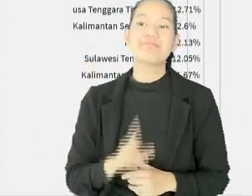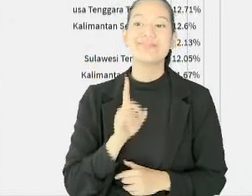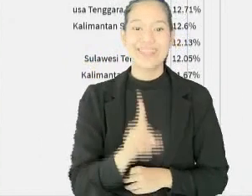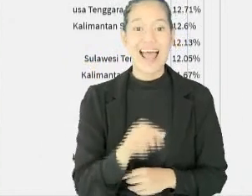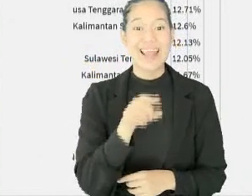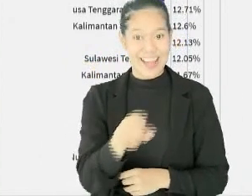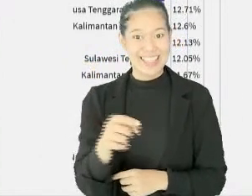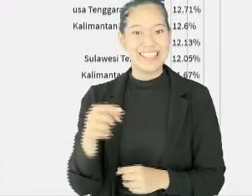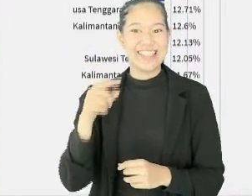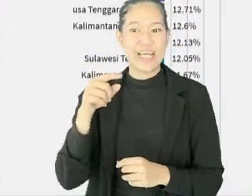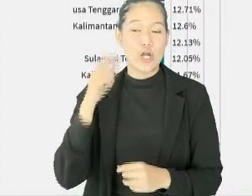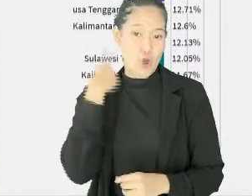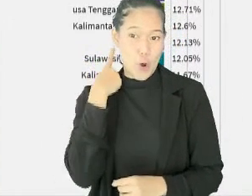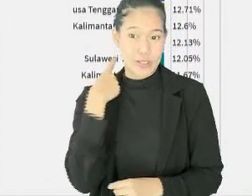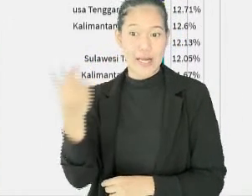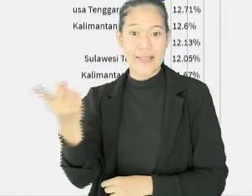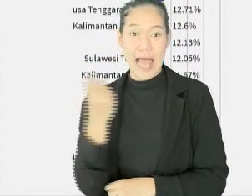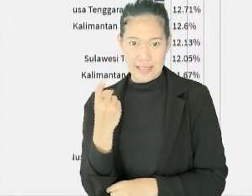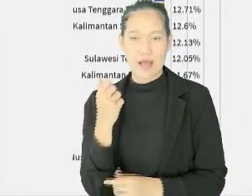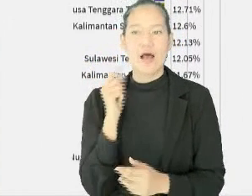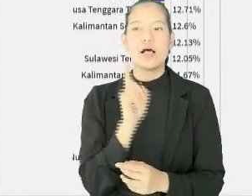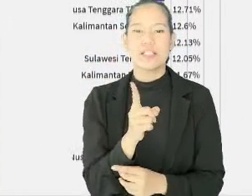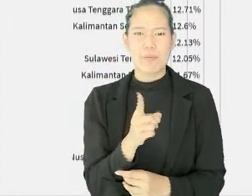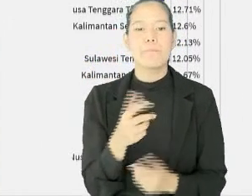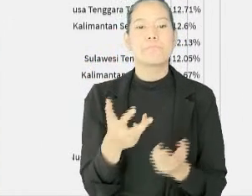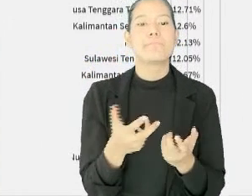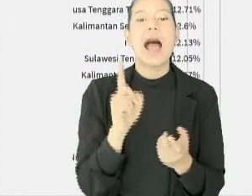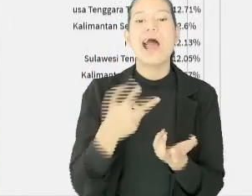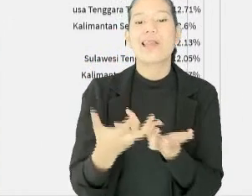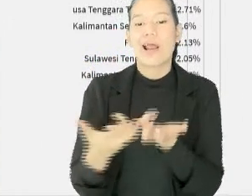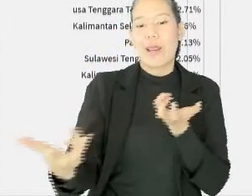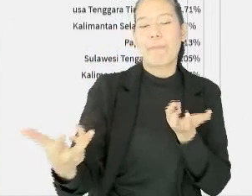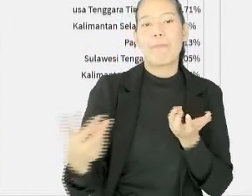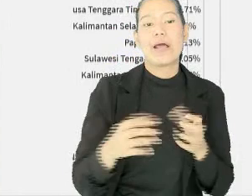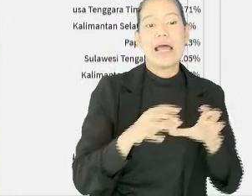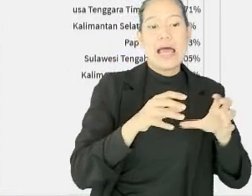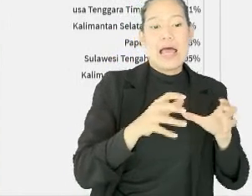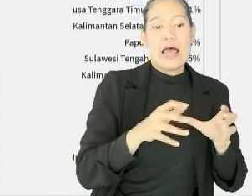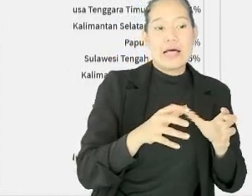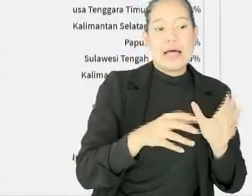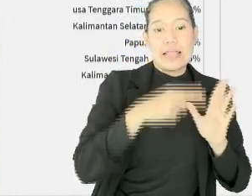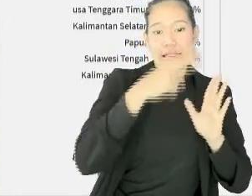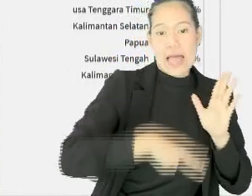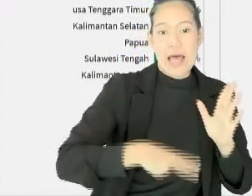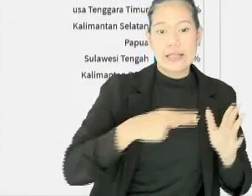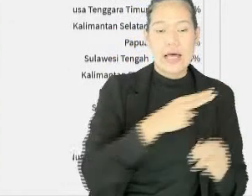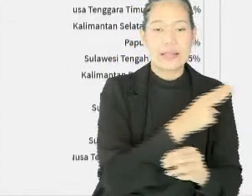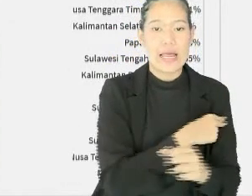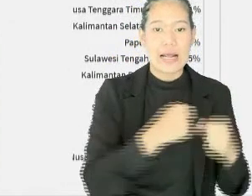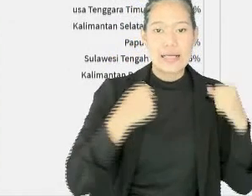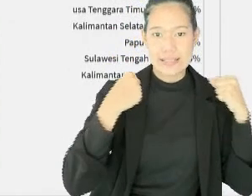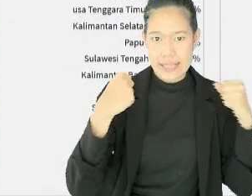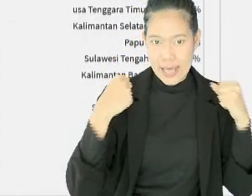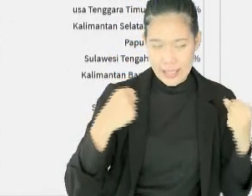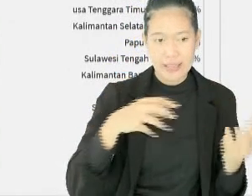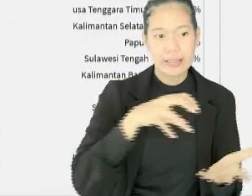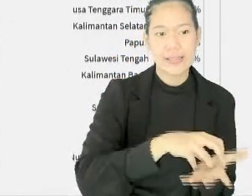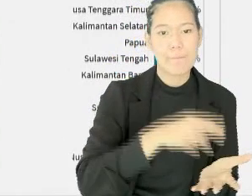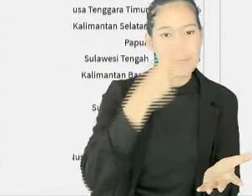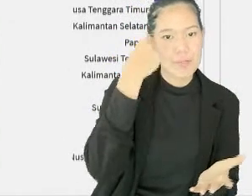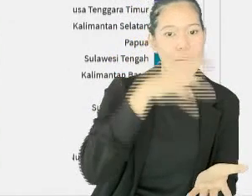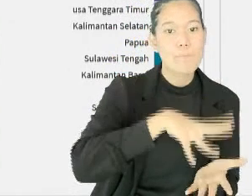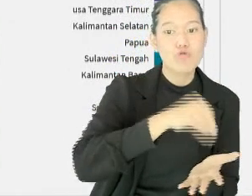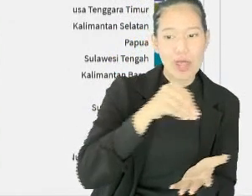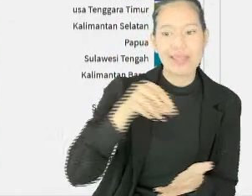118687998 ini karena terkena terdapat gap and Hai data database tenaga kesehatan yang ada di